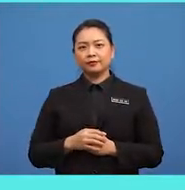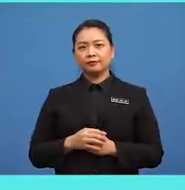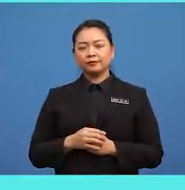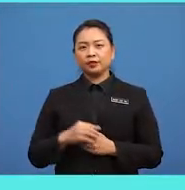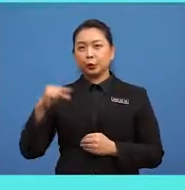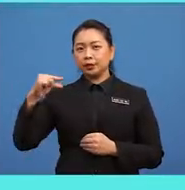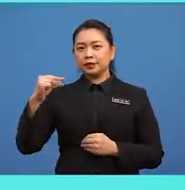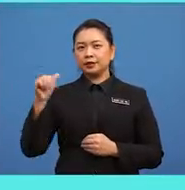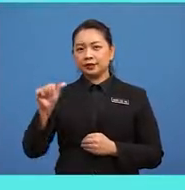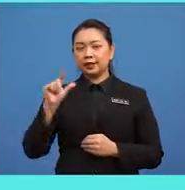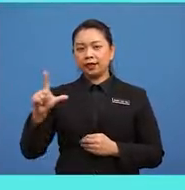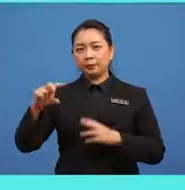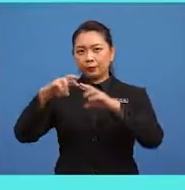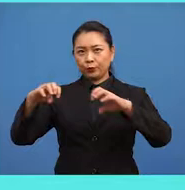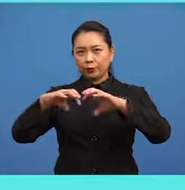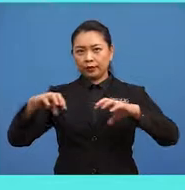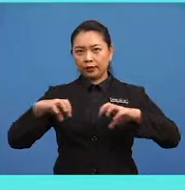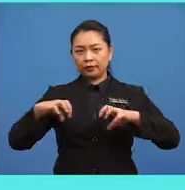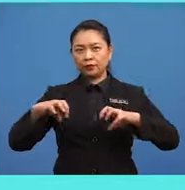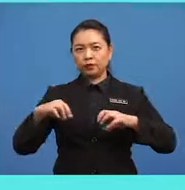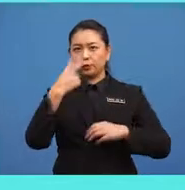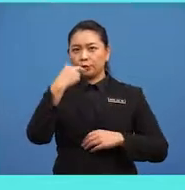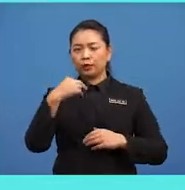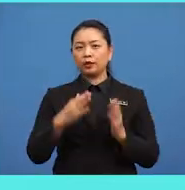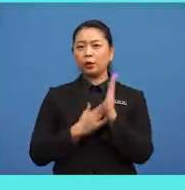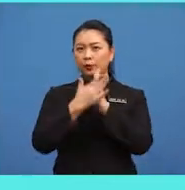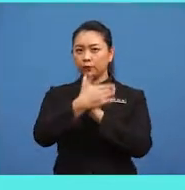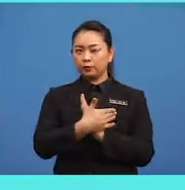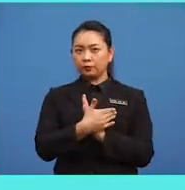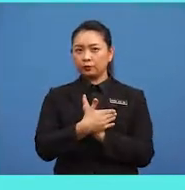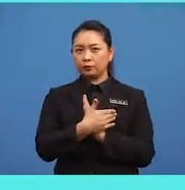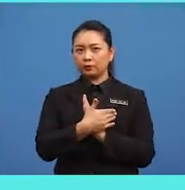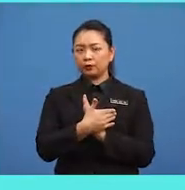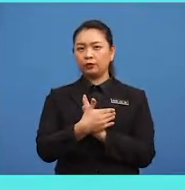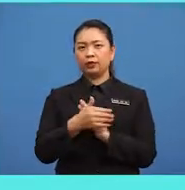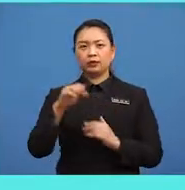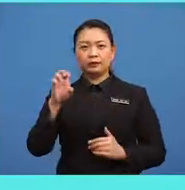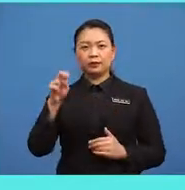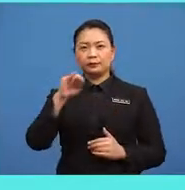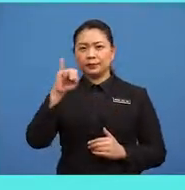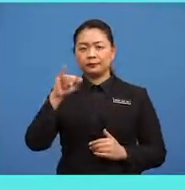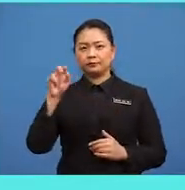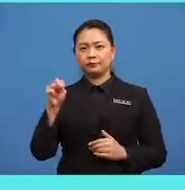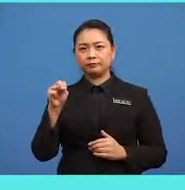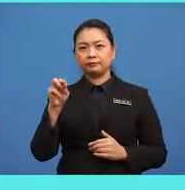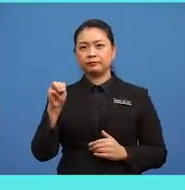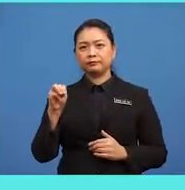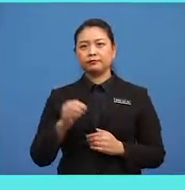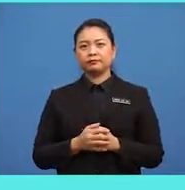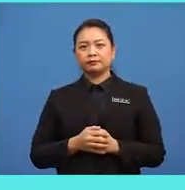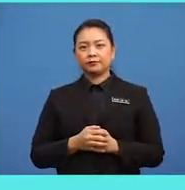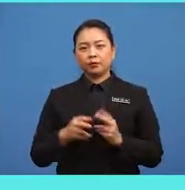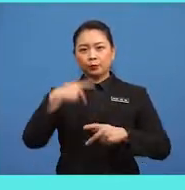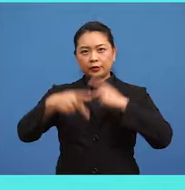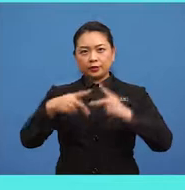Glikolisis bermaksud proses penguraian glukosa yang dimangkinkan oleh enzim.